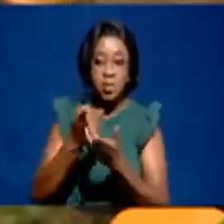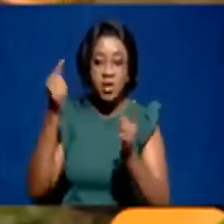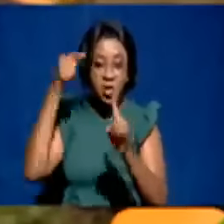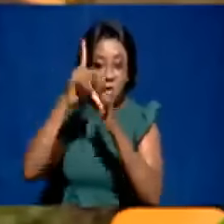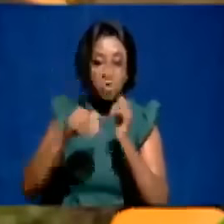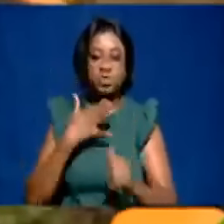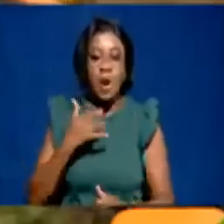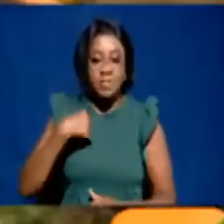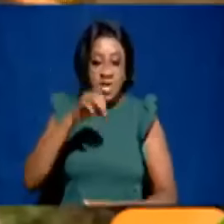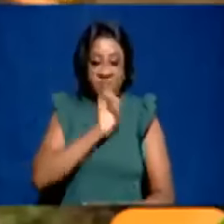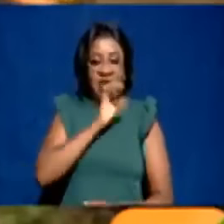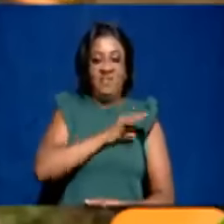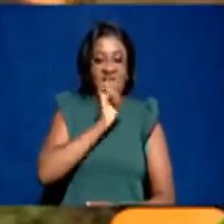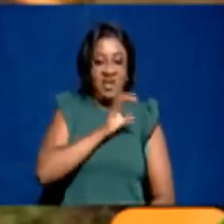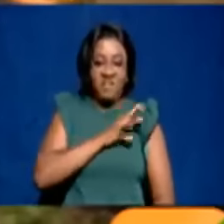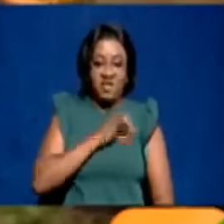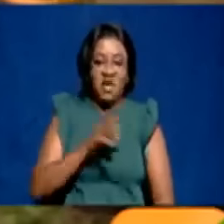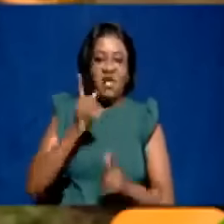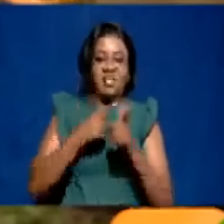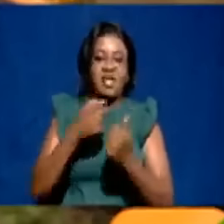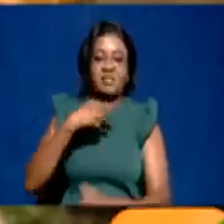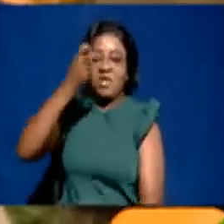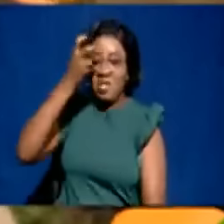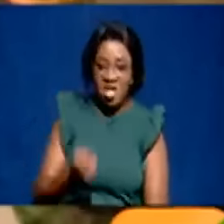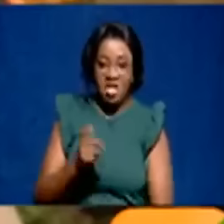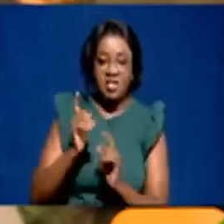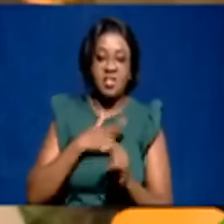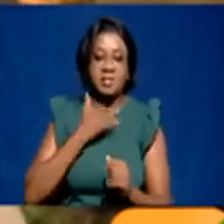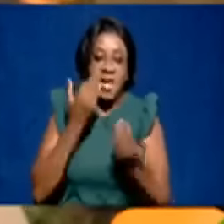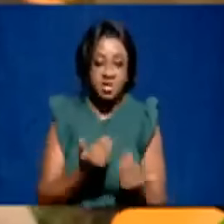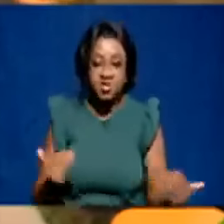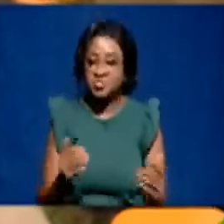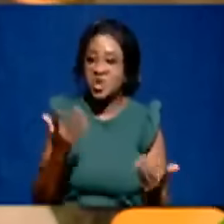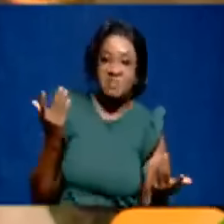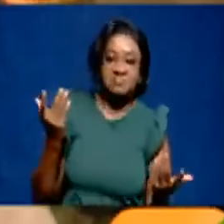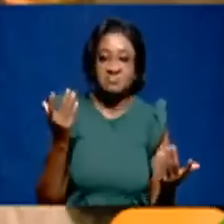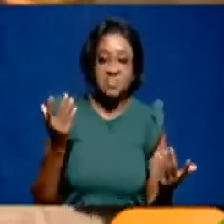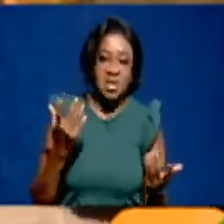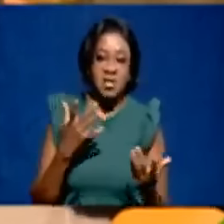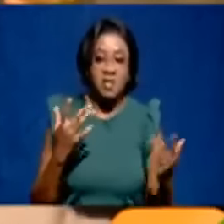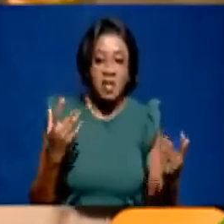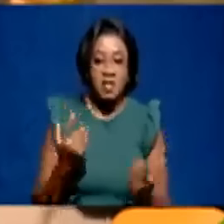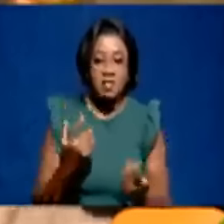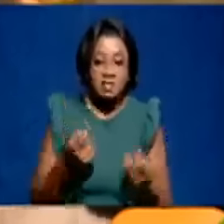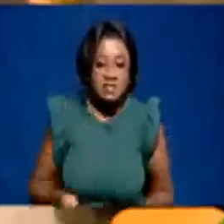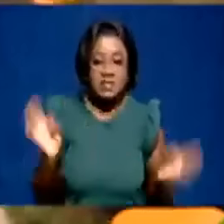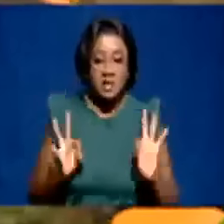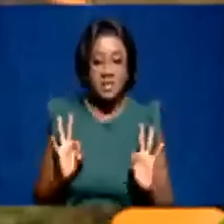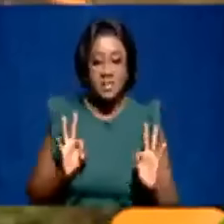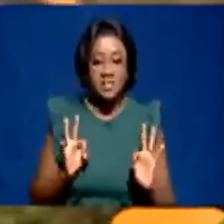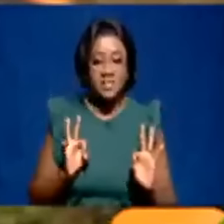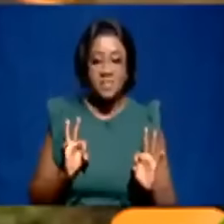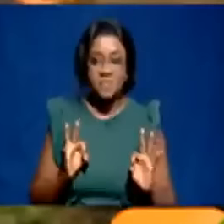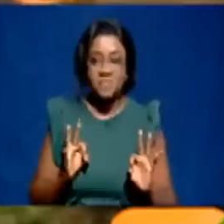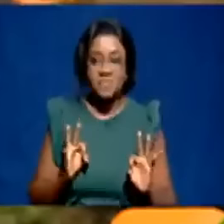nikufe, watoto wangu wasikuwe na uwezo wa kuuliza. Wasikuwe na uwezo wa kusema shamba ni